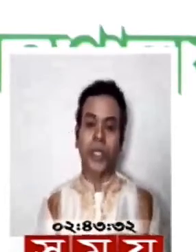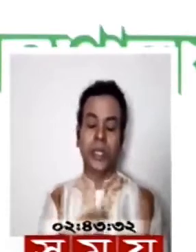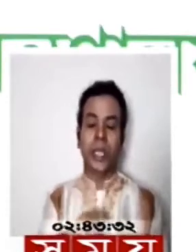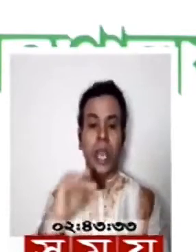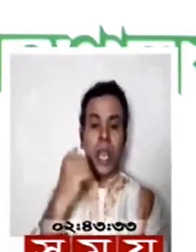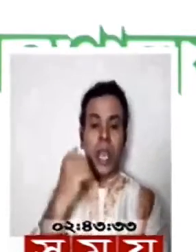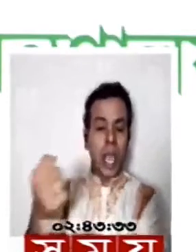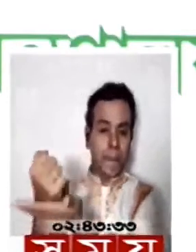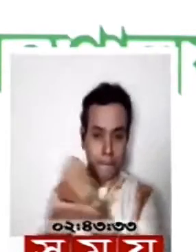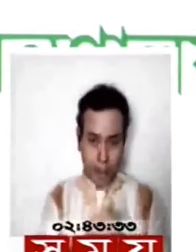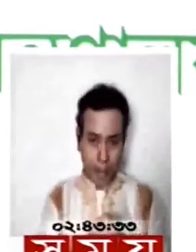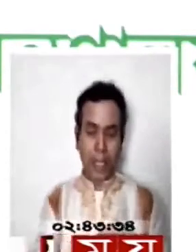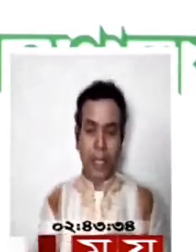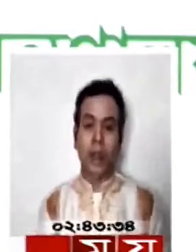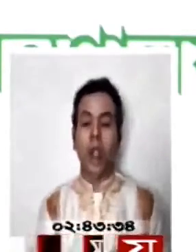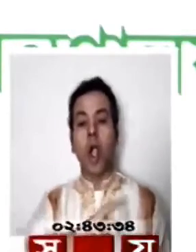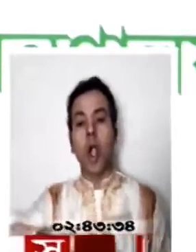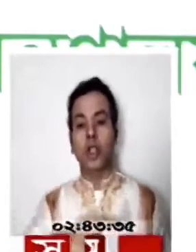সব হাসপাতাল এবং ক্লিনিক